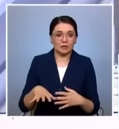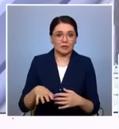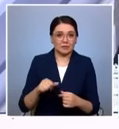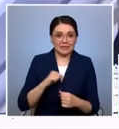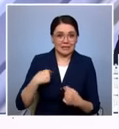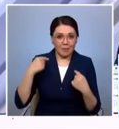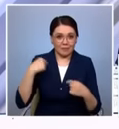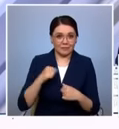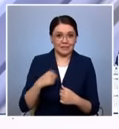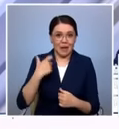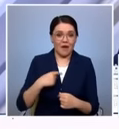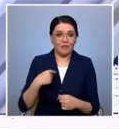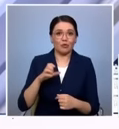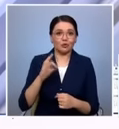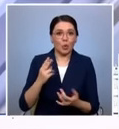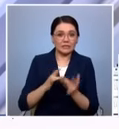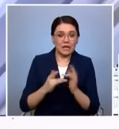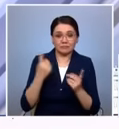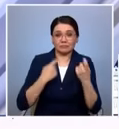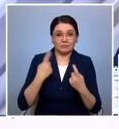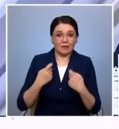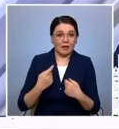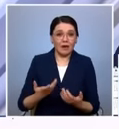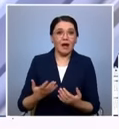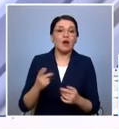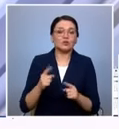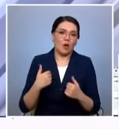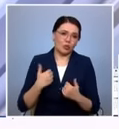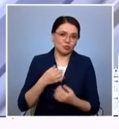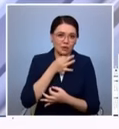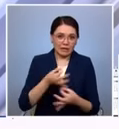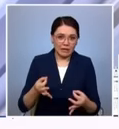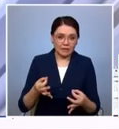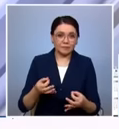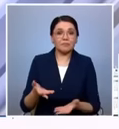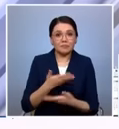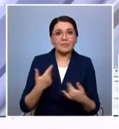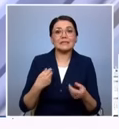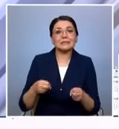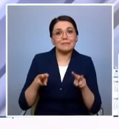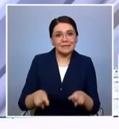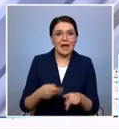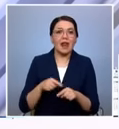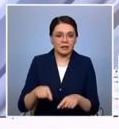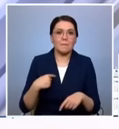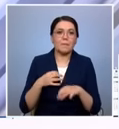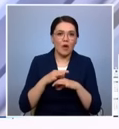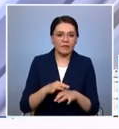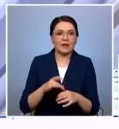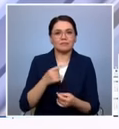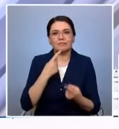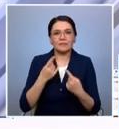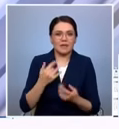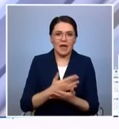на это дело много-много денег, но в последнее время башкиры с папочкой у нас в регионе перевелись, а Саша Сидякин,